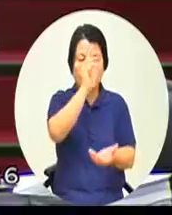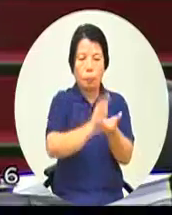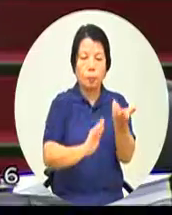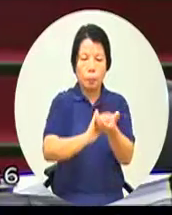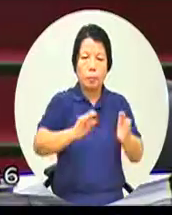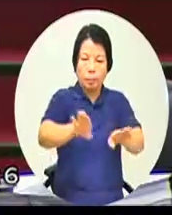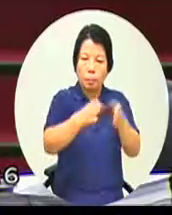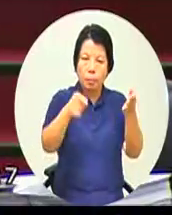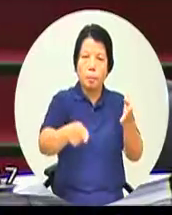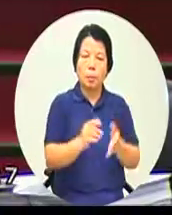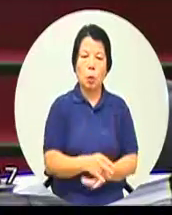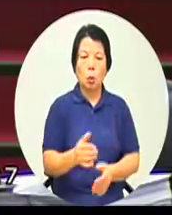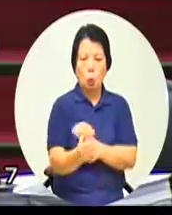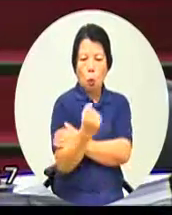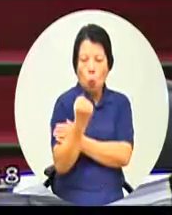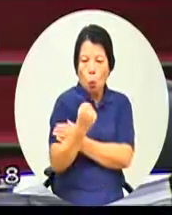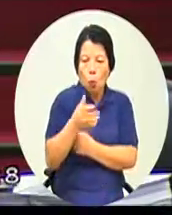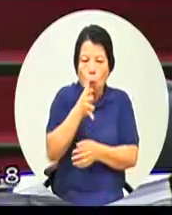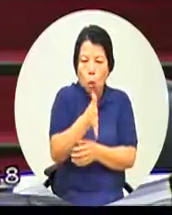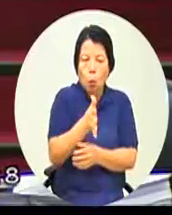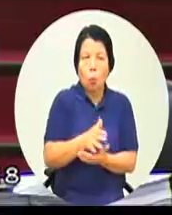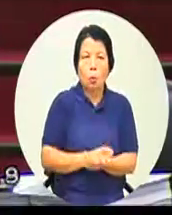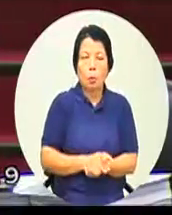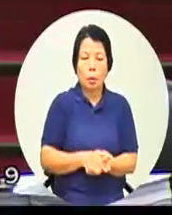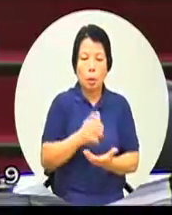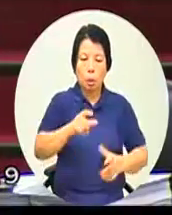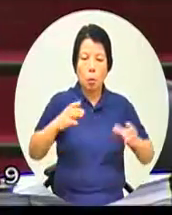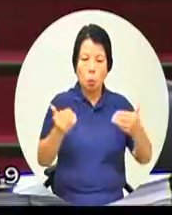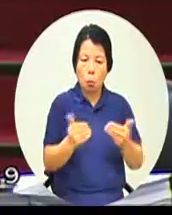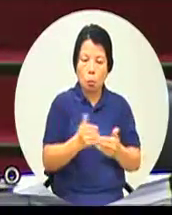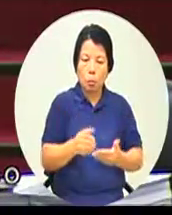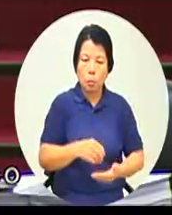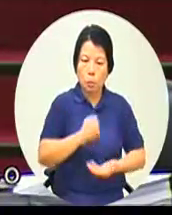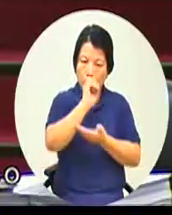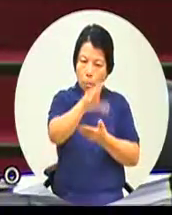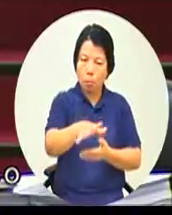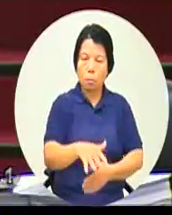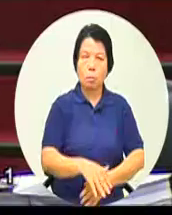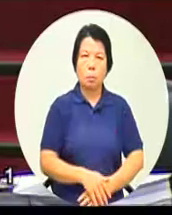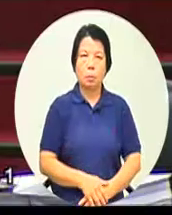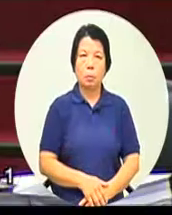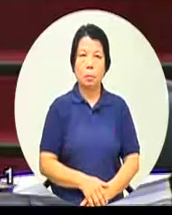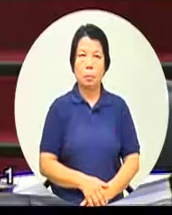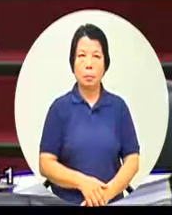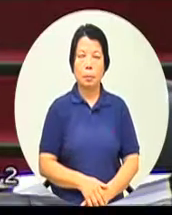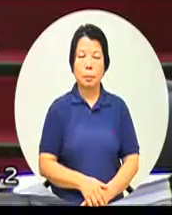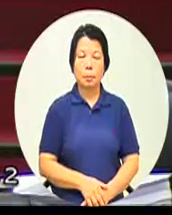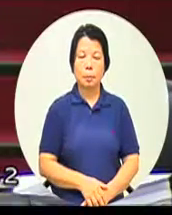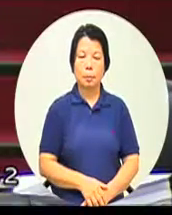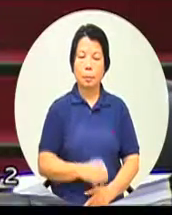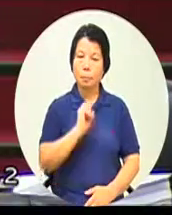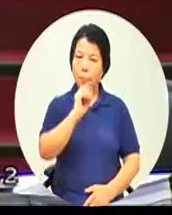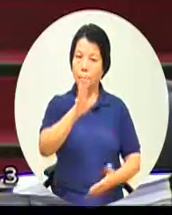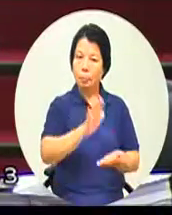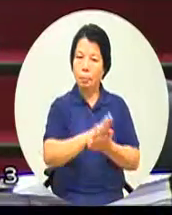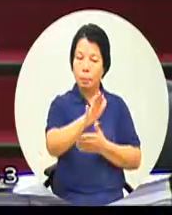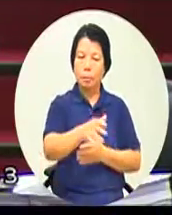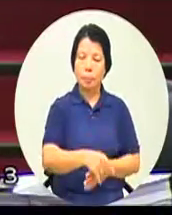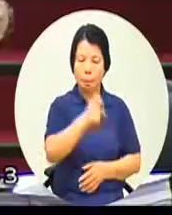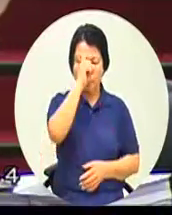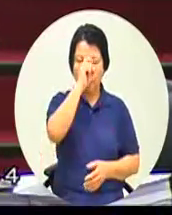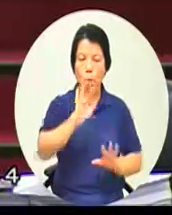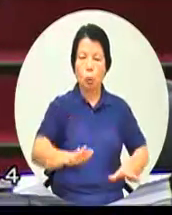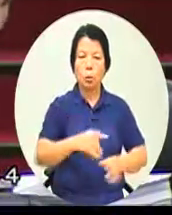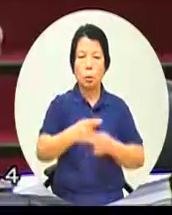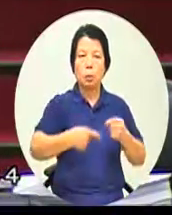本身伊做认真的文件，把这个问题点出来。哦，点出来以后，我希望卖讲我今